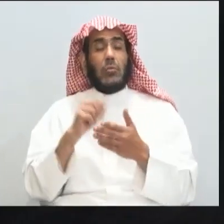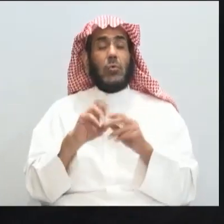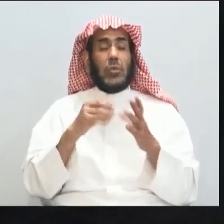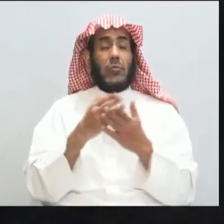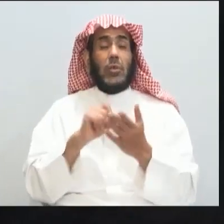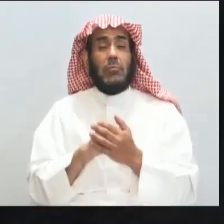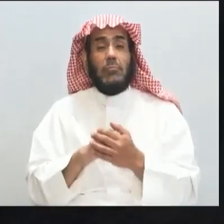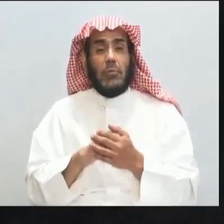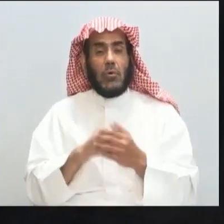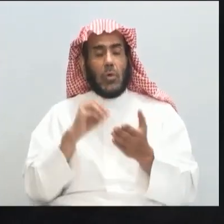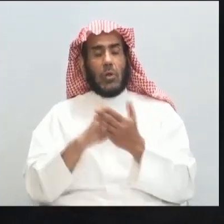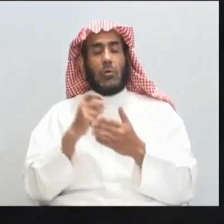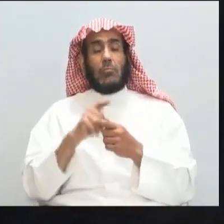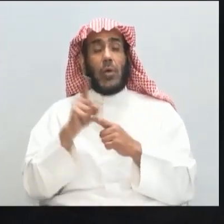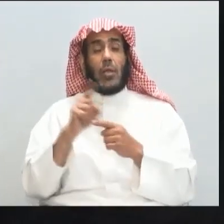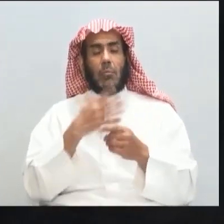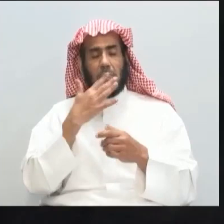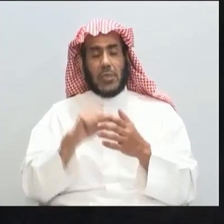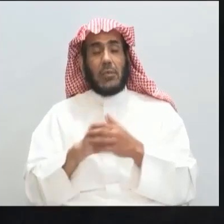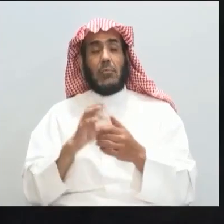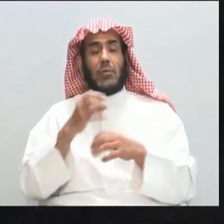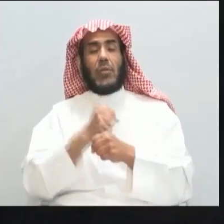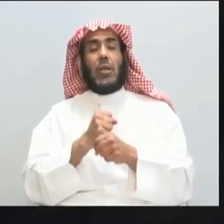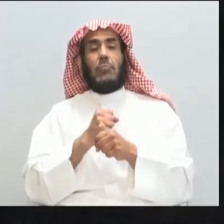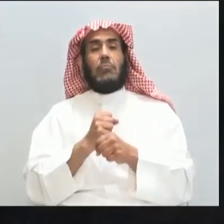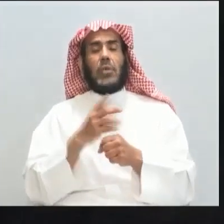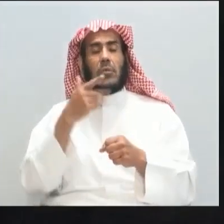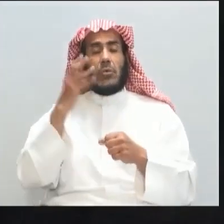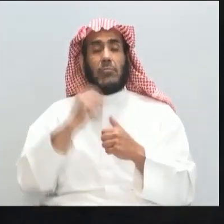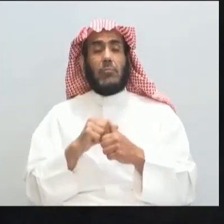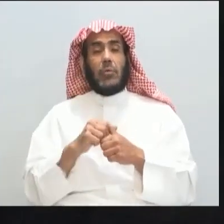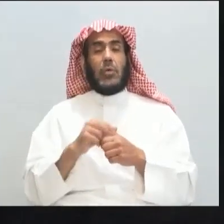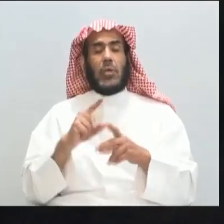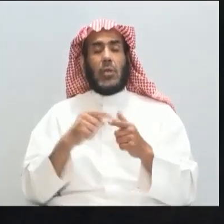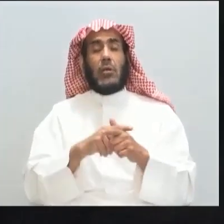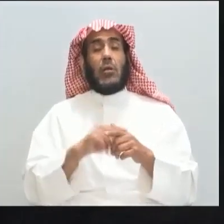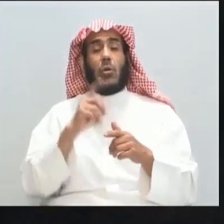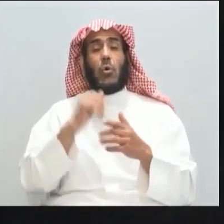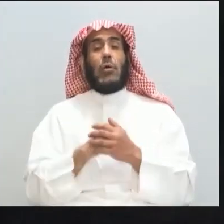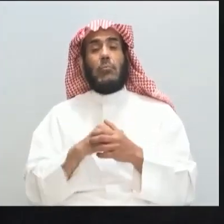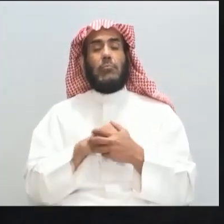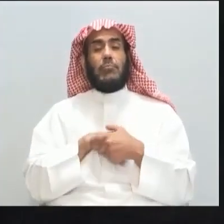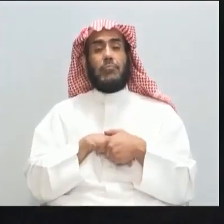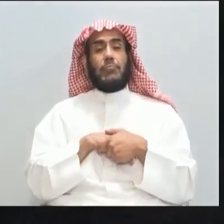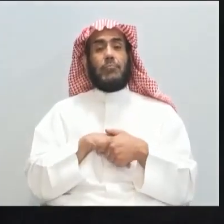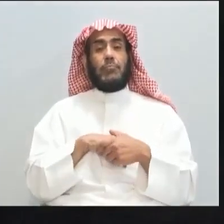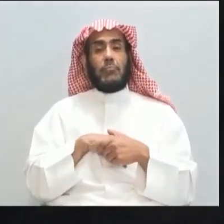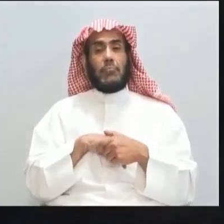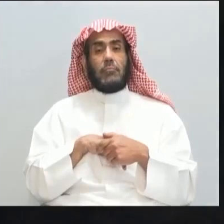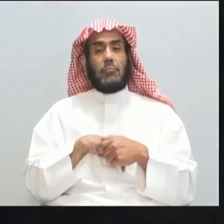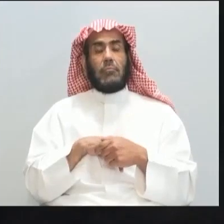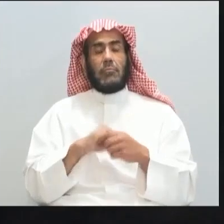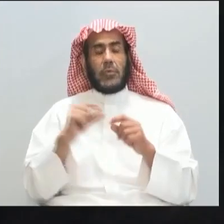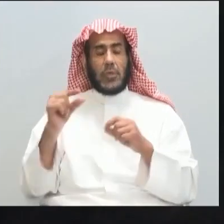الصرف والنحو وضع القواعد هذا ايضا من تيسير حفظ الله عز وجل لذلك للغه